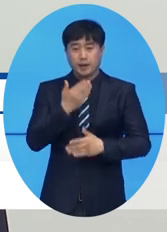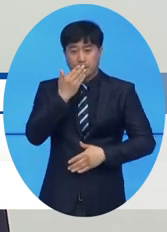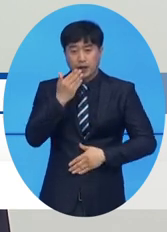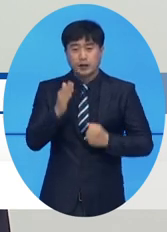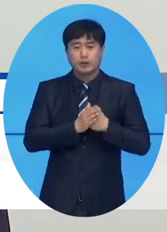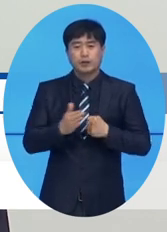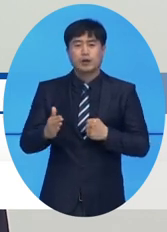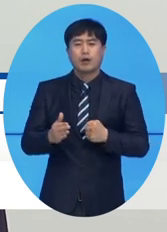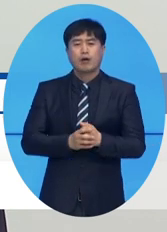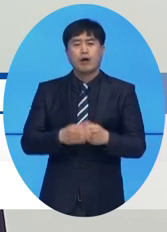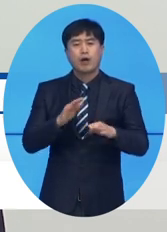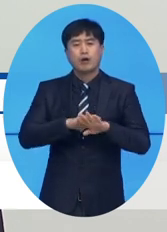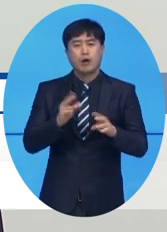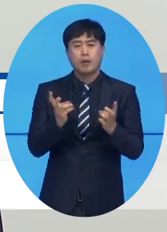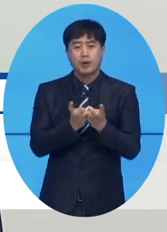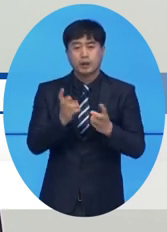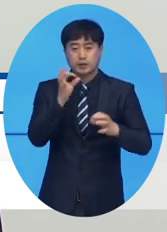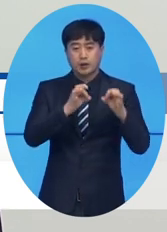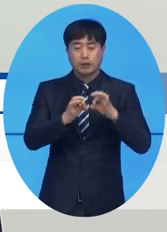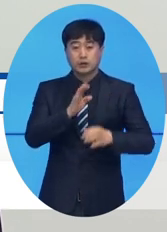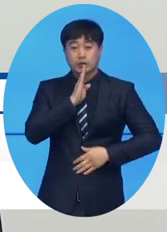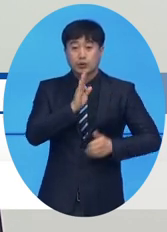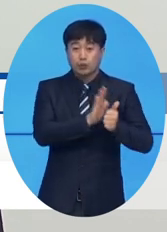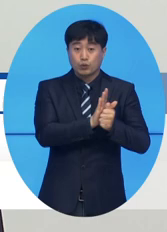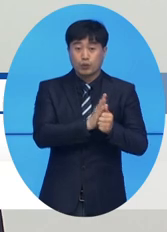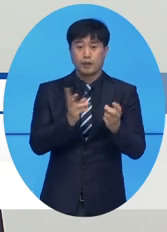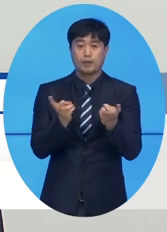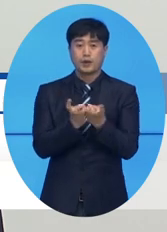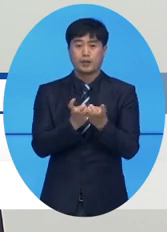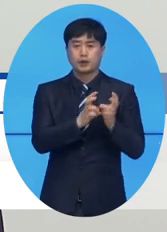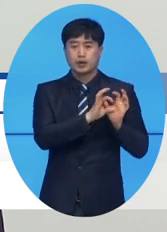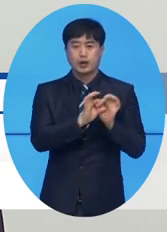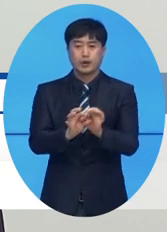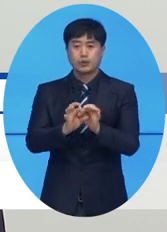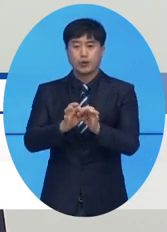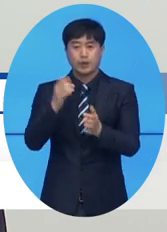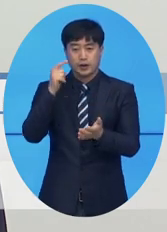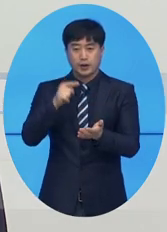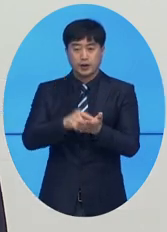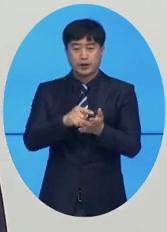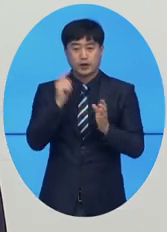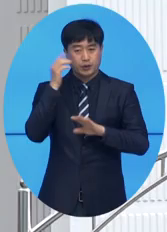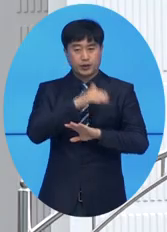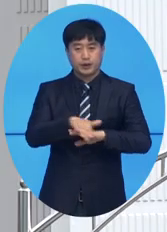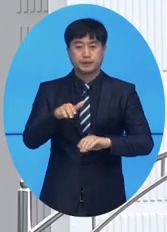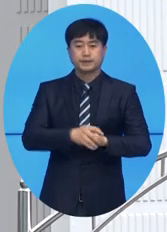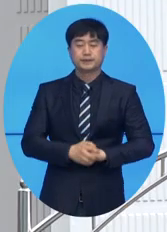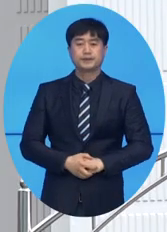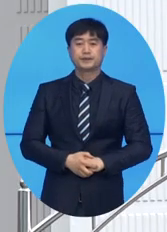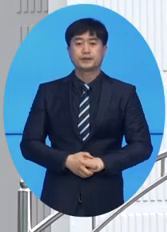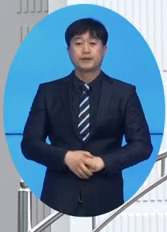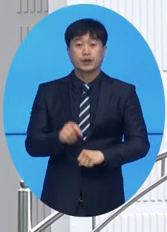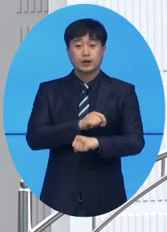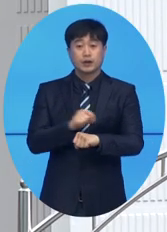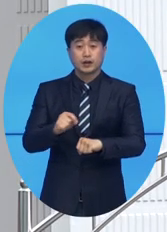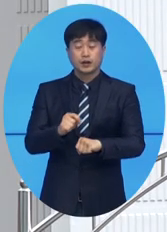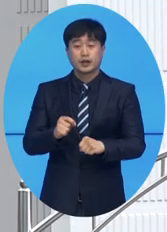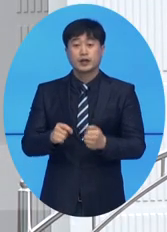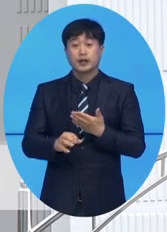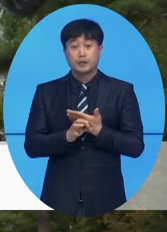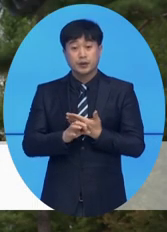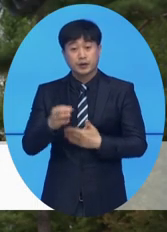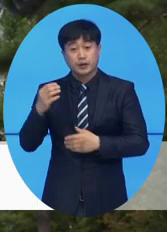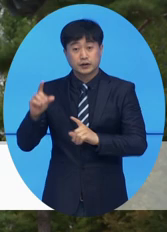함께 모색하고 실질적인 도움을 주기 위한 대책을 계속 발굴해 나갈 계획입니다. 특히 임시 거처가